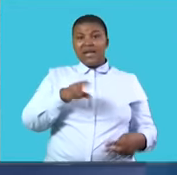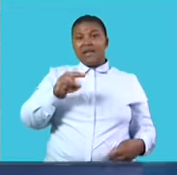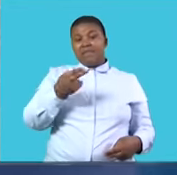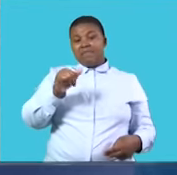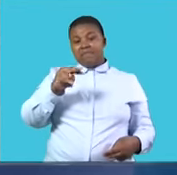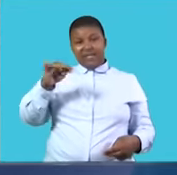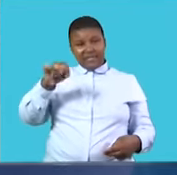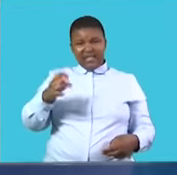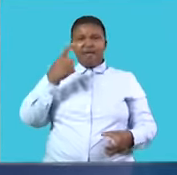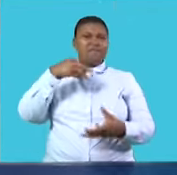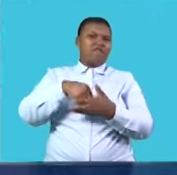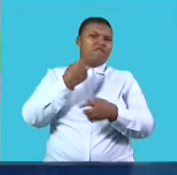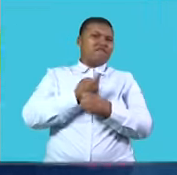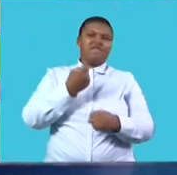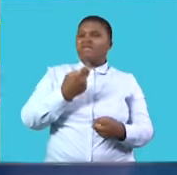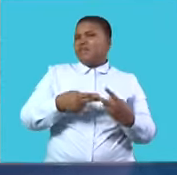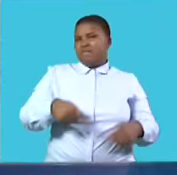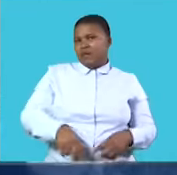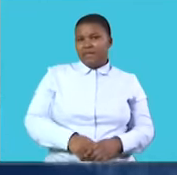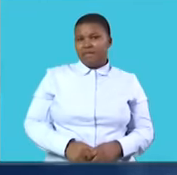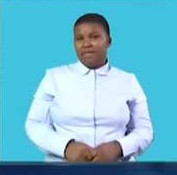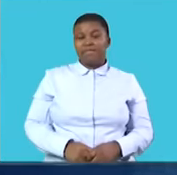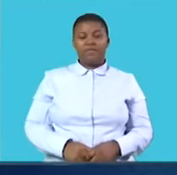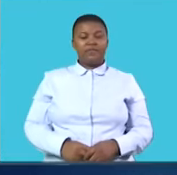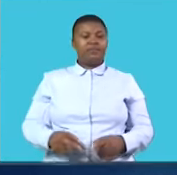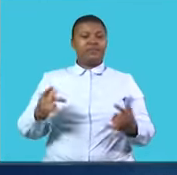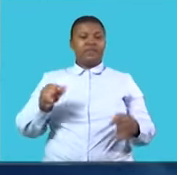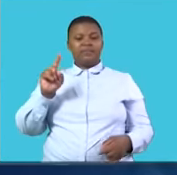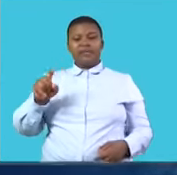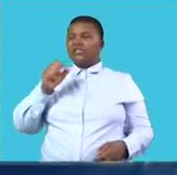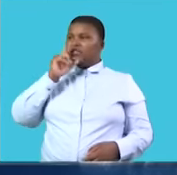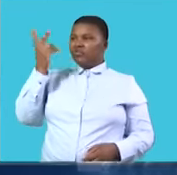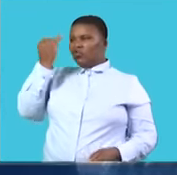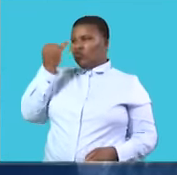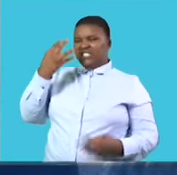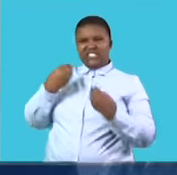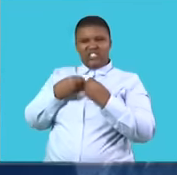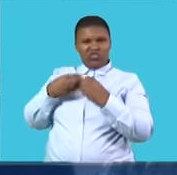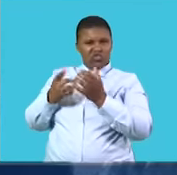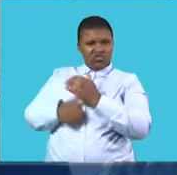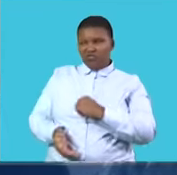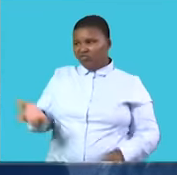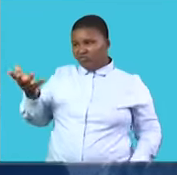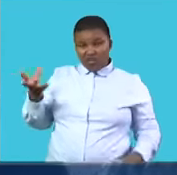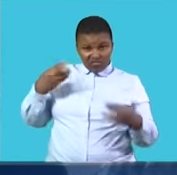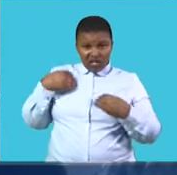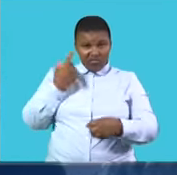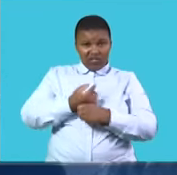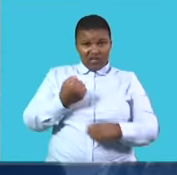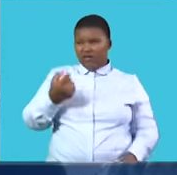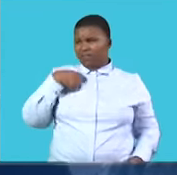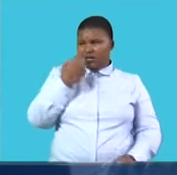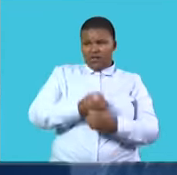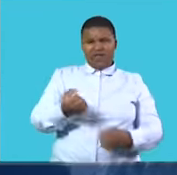kuyipolitiki. Makuphela i-hour bengangiphucela imoto, bathi le isixolise into enonsense. Abasimukeli ngaxolisa futhi